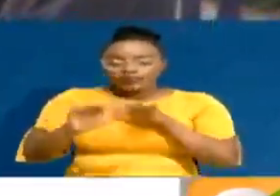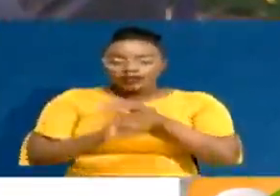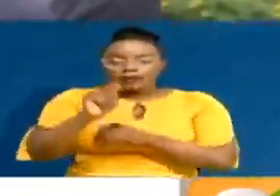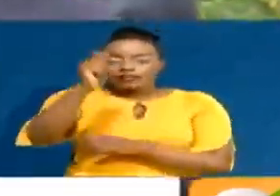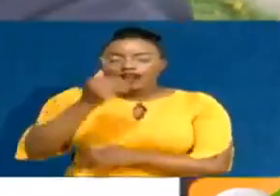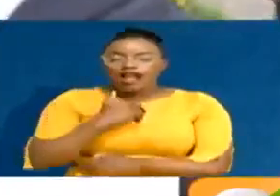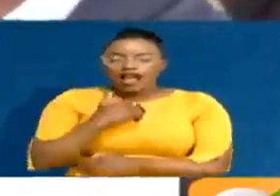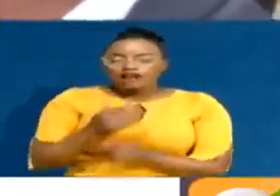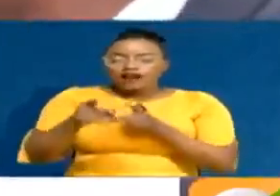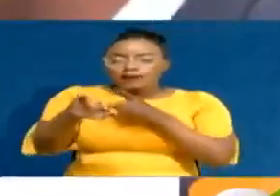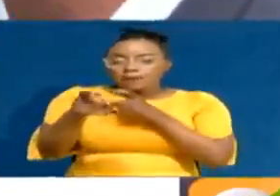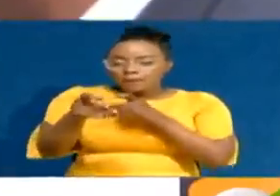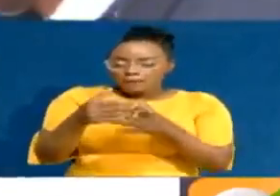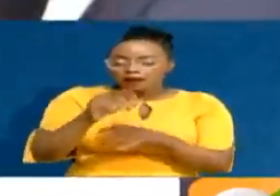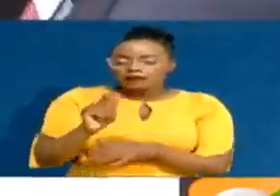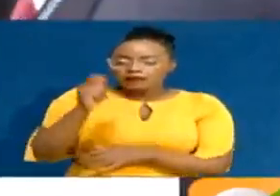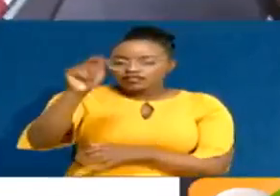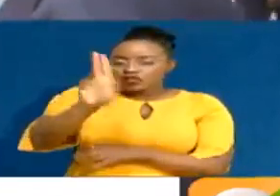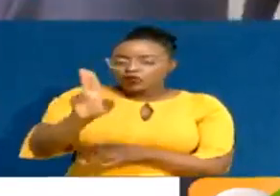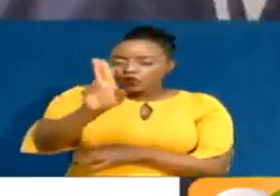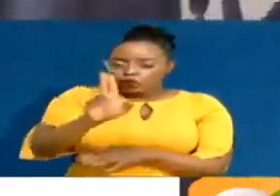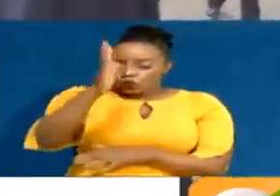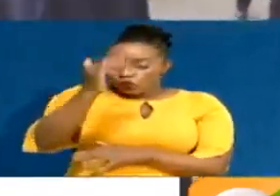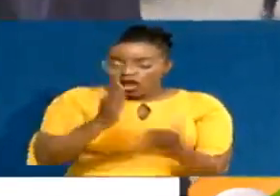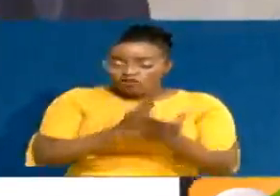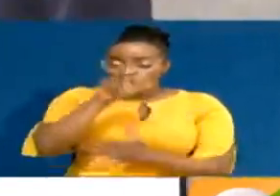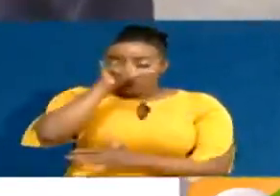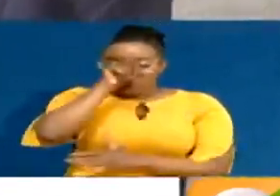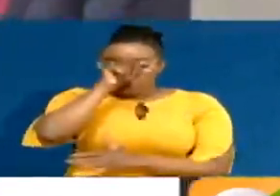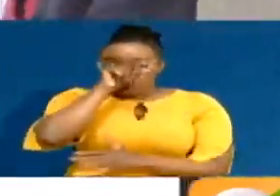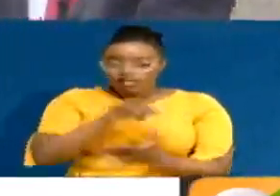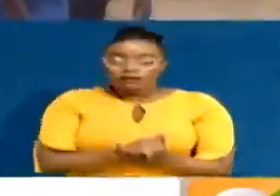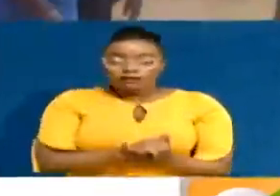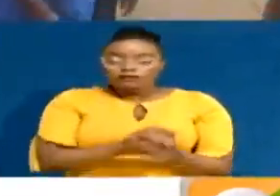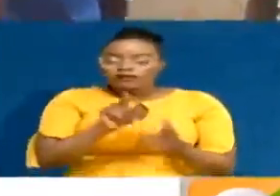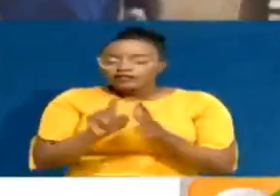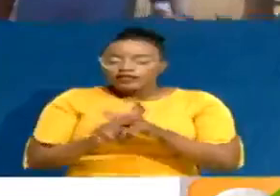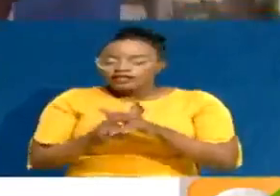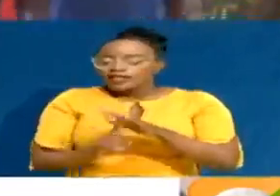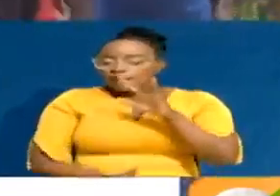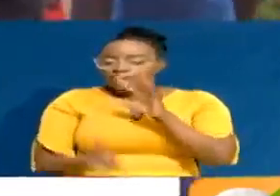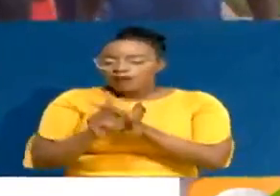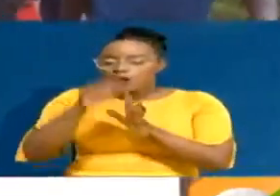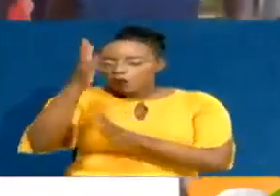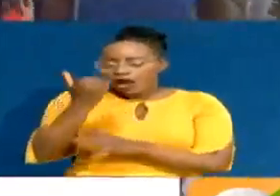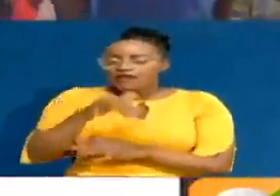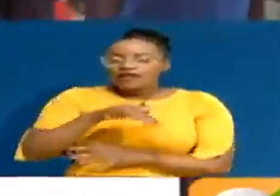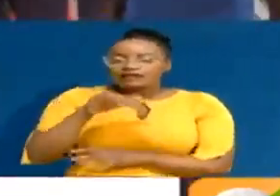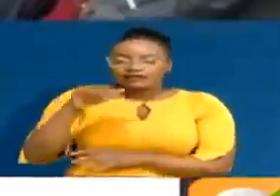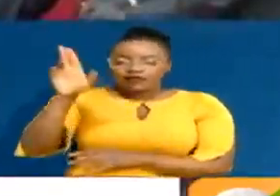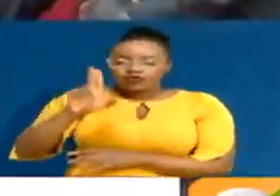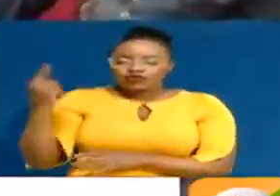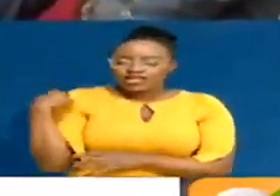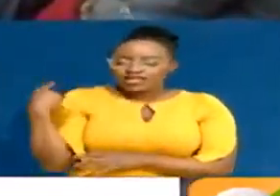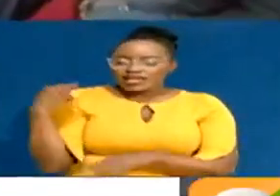Ruto alihiari kumtupia cheche za maneno Rais Uhuru Kenyatta kupitia mtandao wa Twitter, kiini cha mkwaruzano kikiwa kauli ya rais hapo